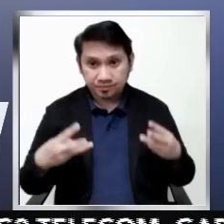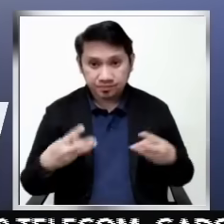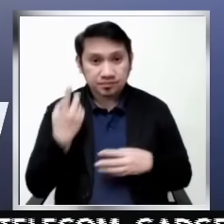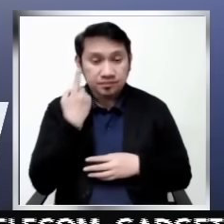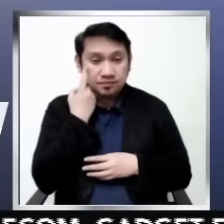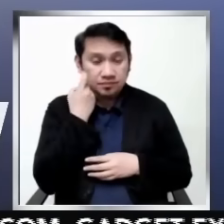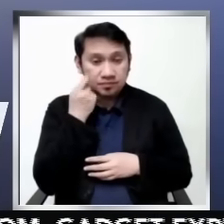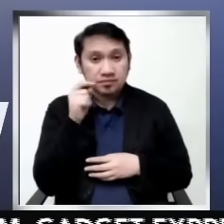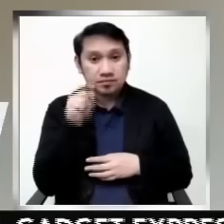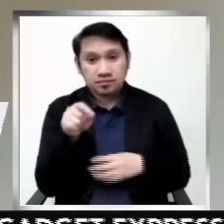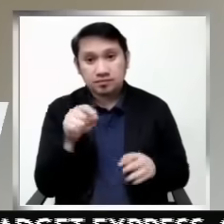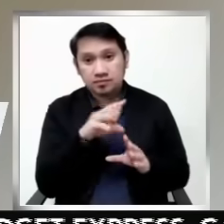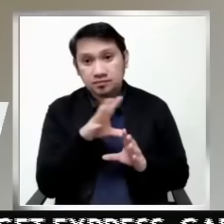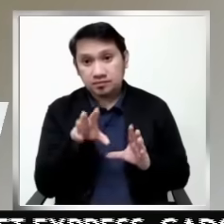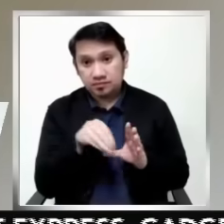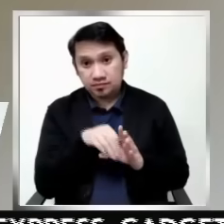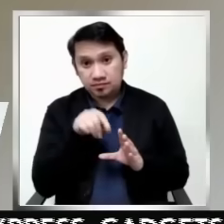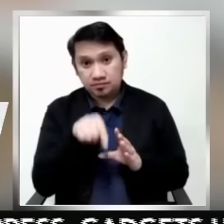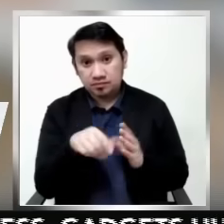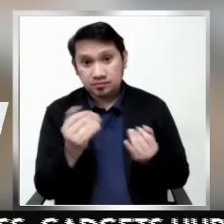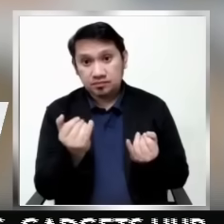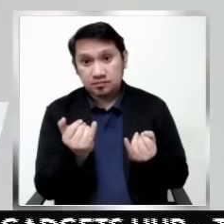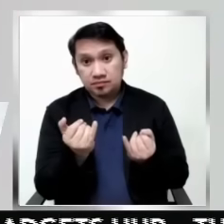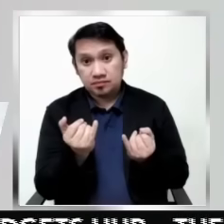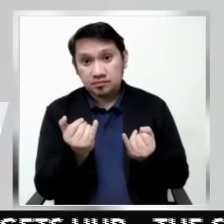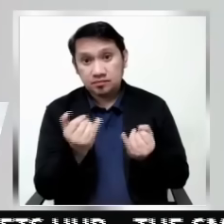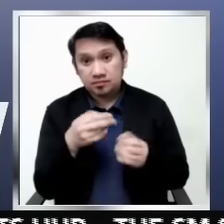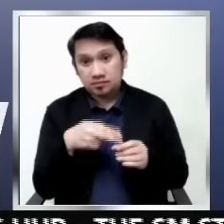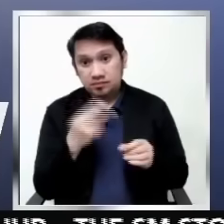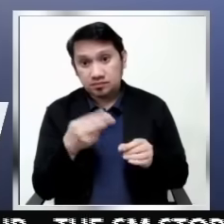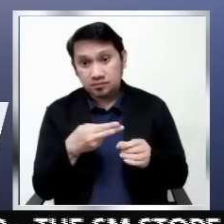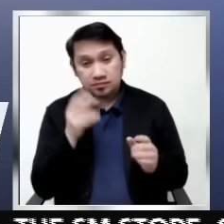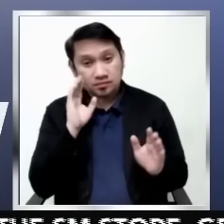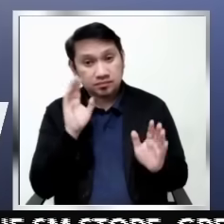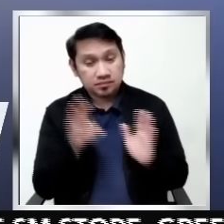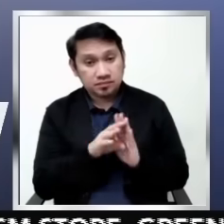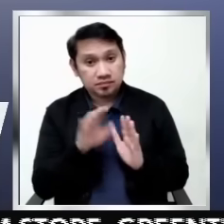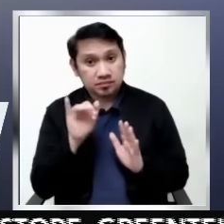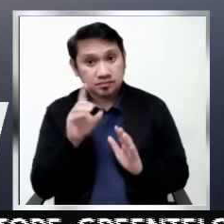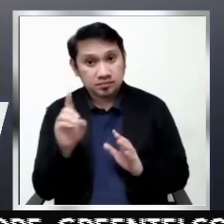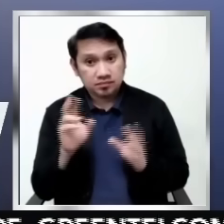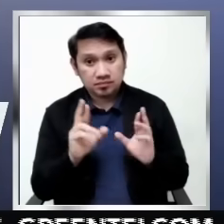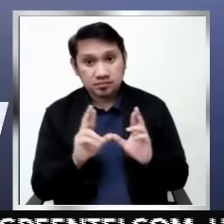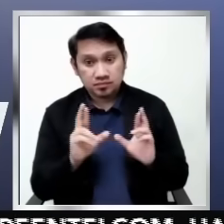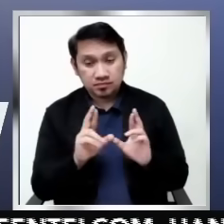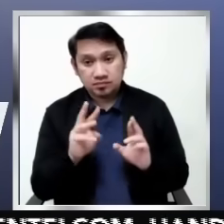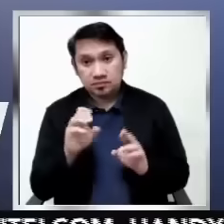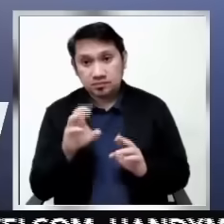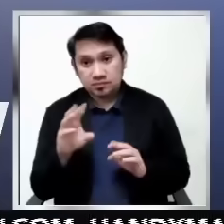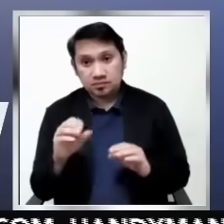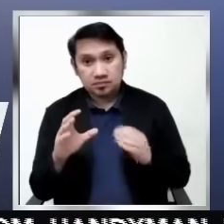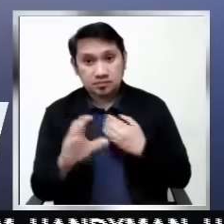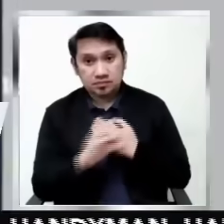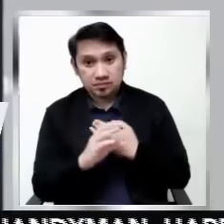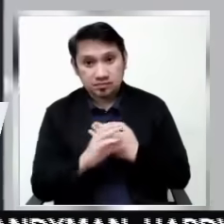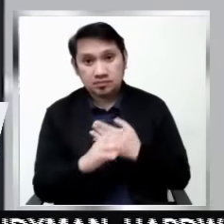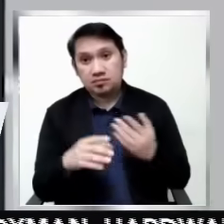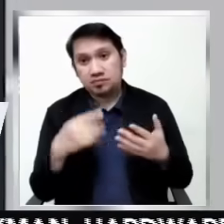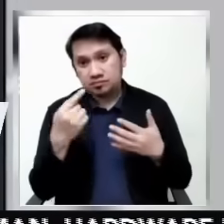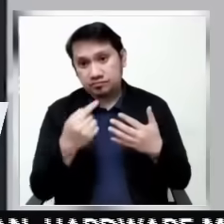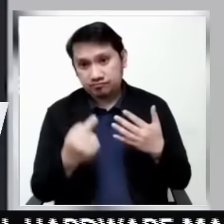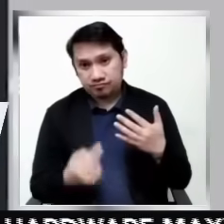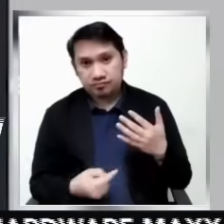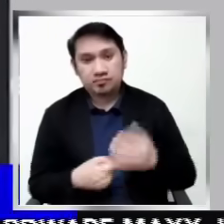bahagi ng nahack na datos. Tulad ng mga ID, picture, bank card, resibo, memo, kontrata, transaksyon at iba pa.